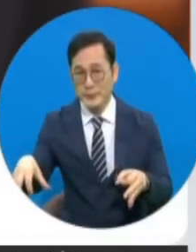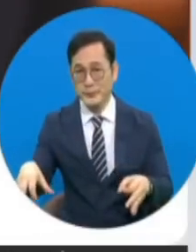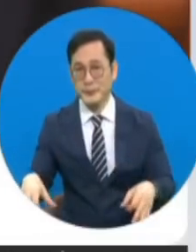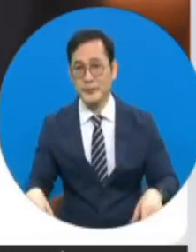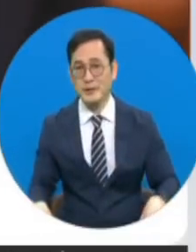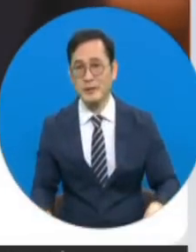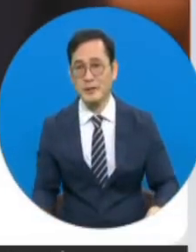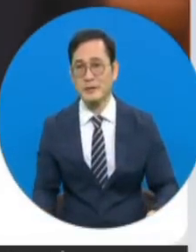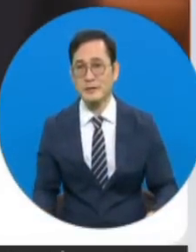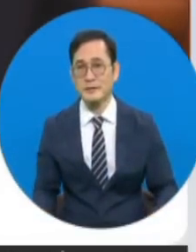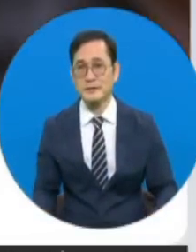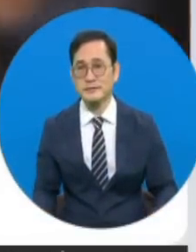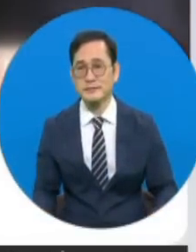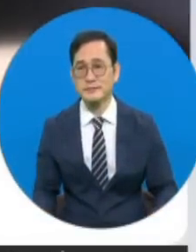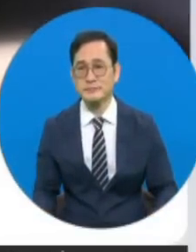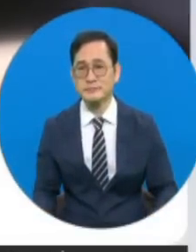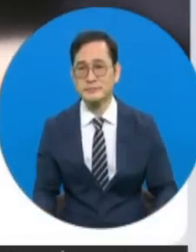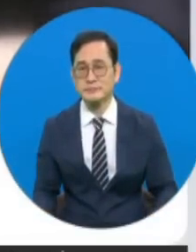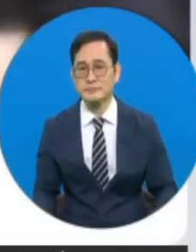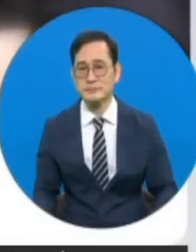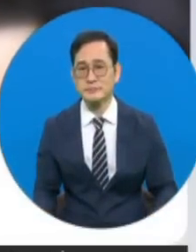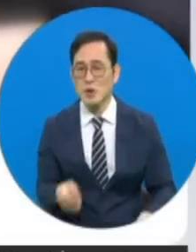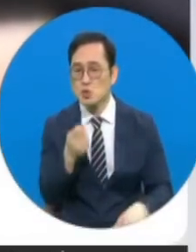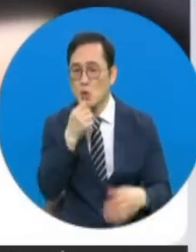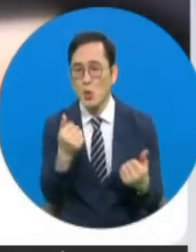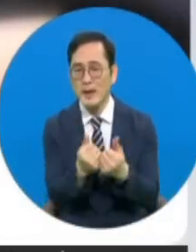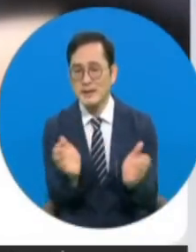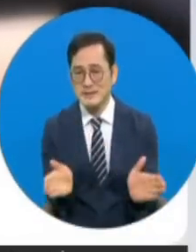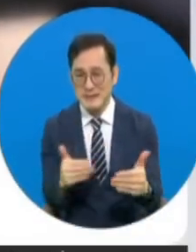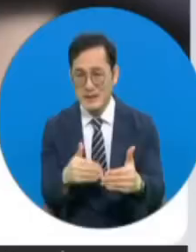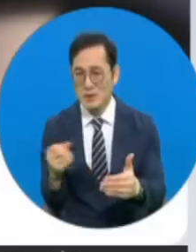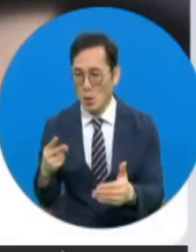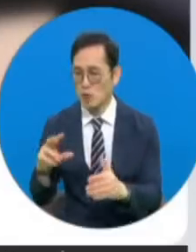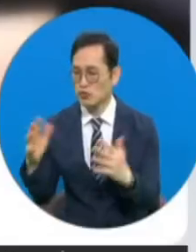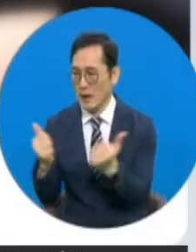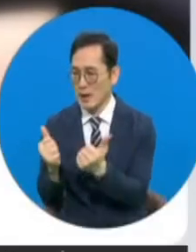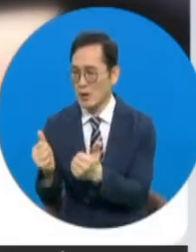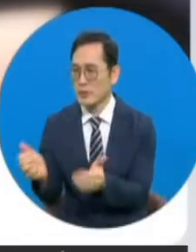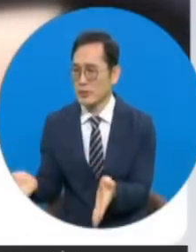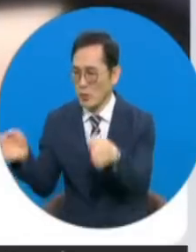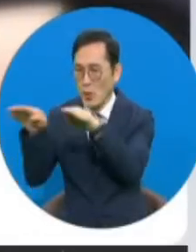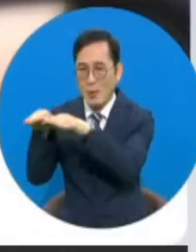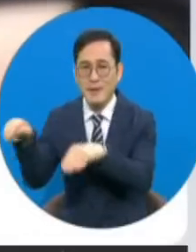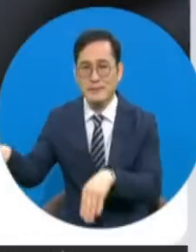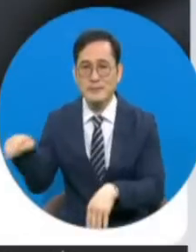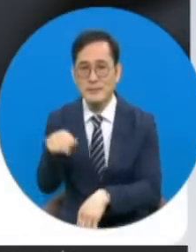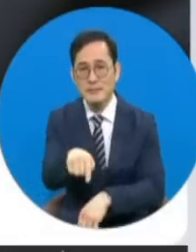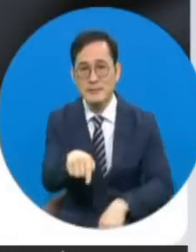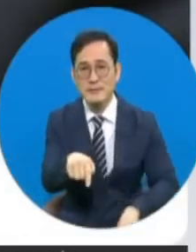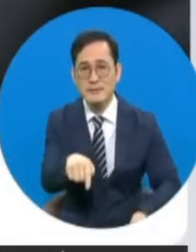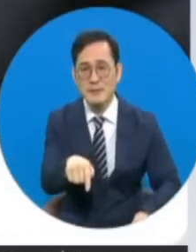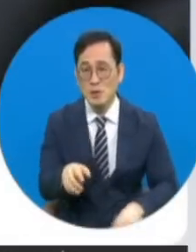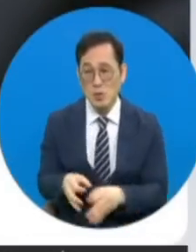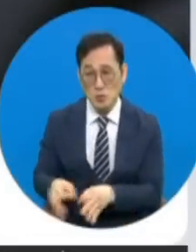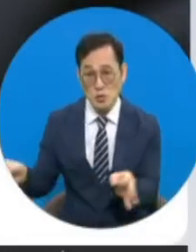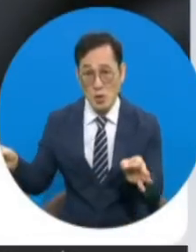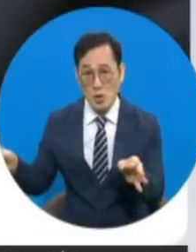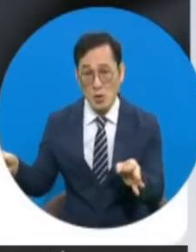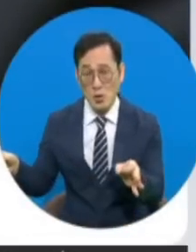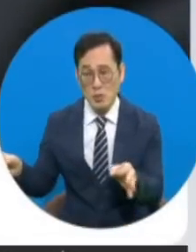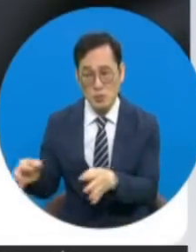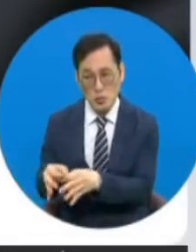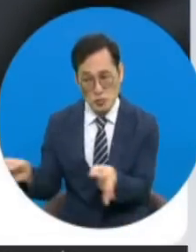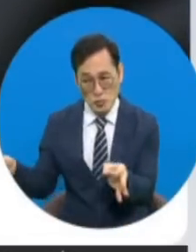그 다음에 의원회관이었다는 거 아니에요 그러면 돈을 뿌려진 시점을 특정을 하고 그